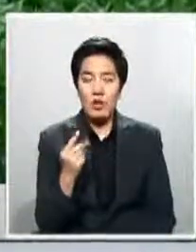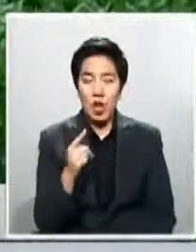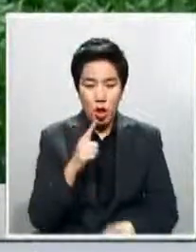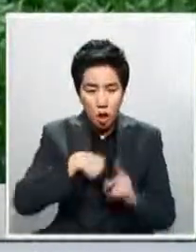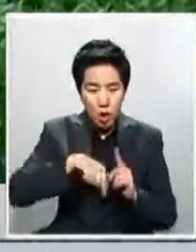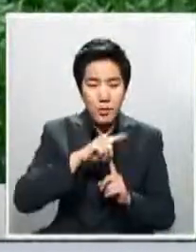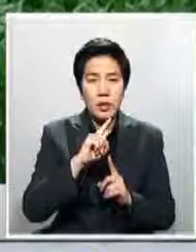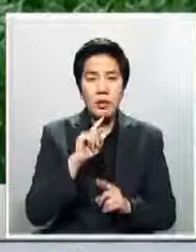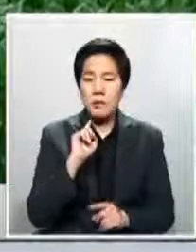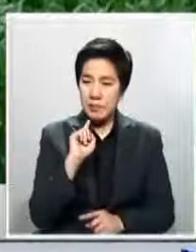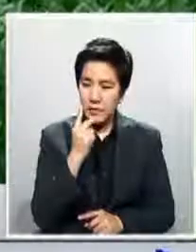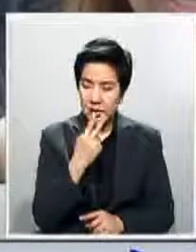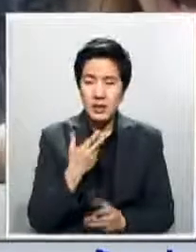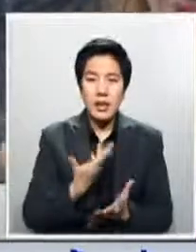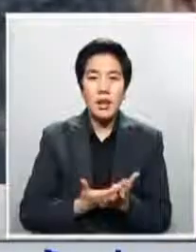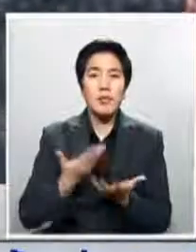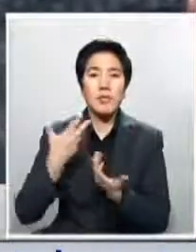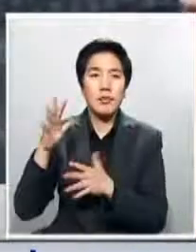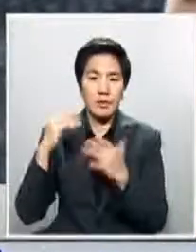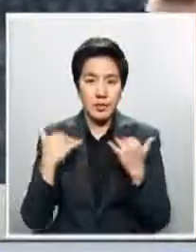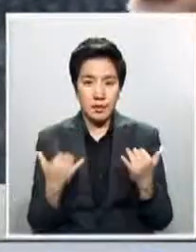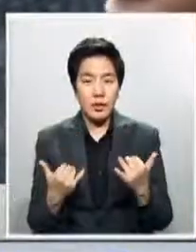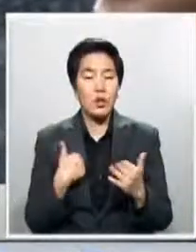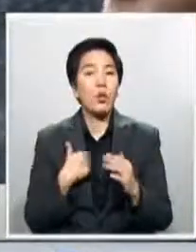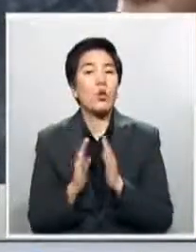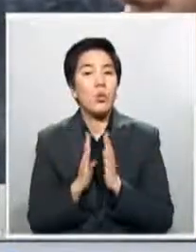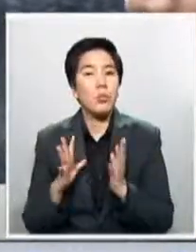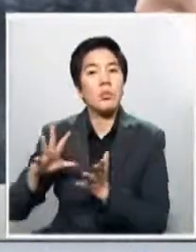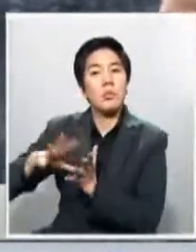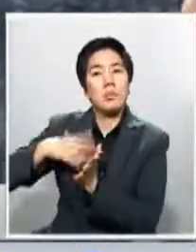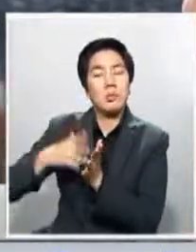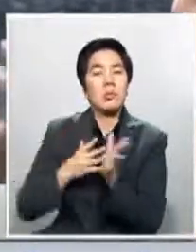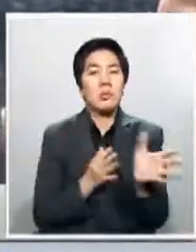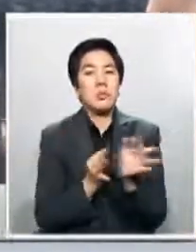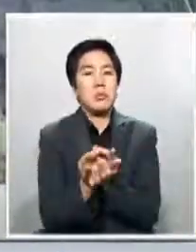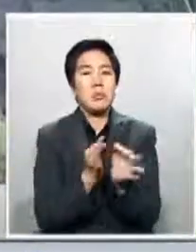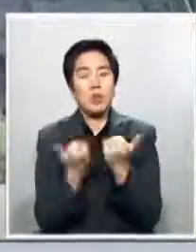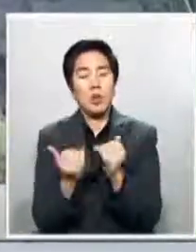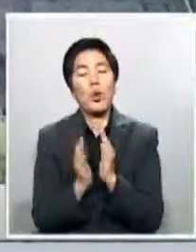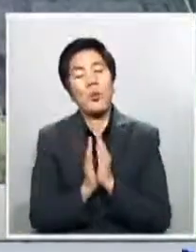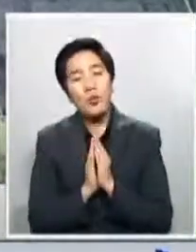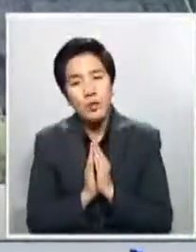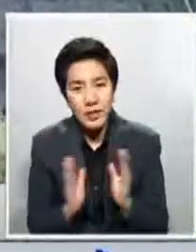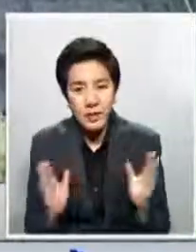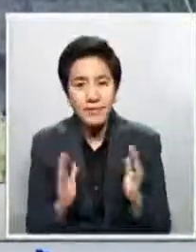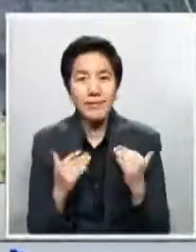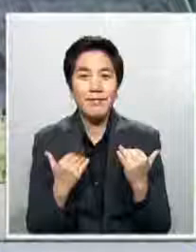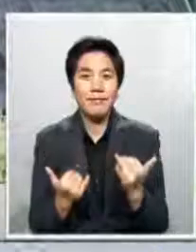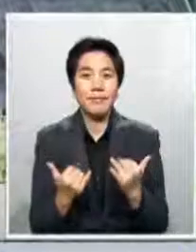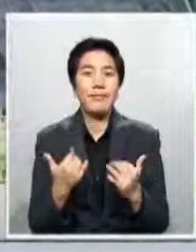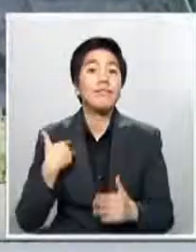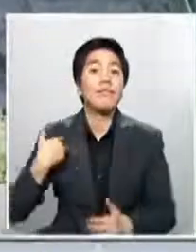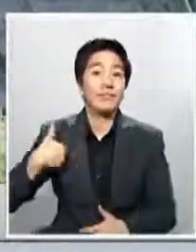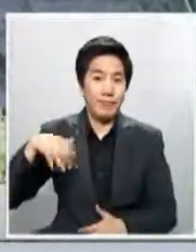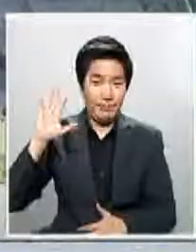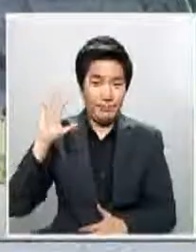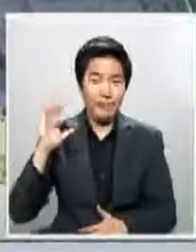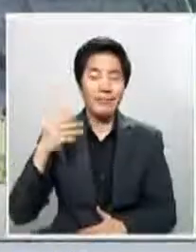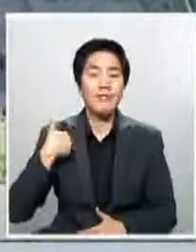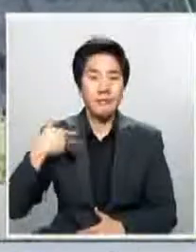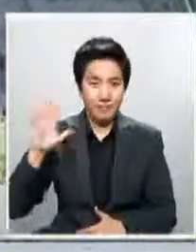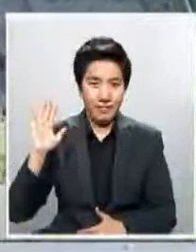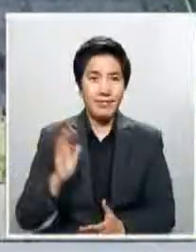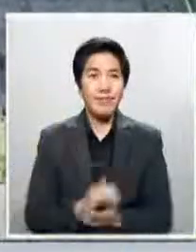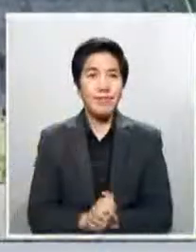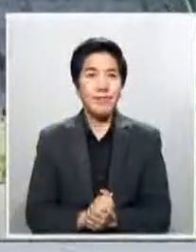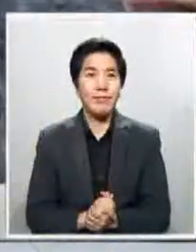โอ้ก็ใช้ได้เนาะ ครับ เอาวันนี้ขอบคุณมากนะคะพี่ทั้งสองคนขอบคุณมากค่ะ ครับ ลาแล้วเหรอ ไปแล้ว อ้าว